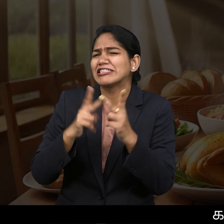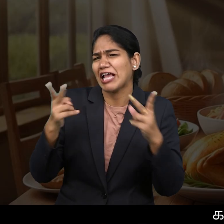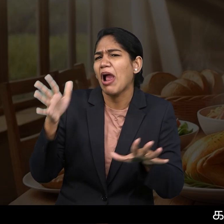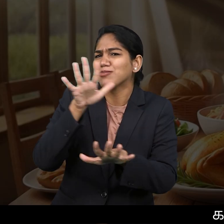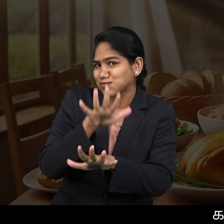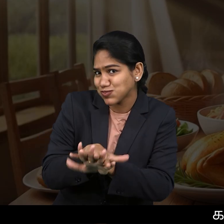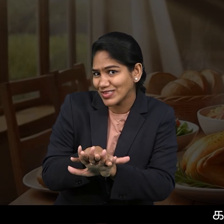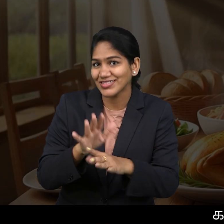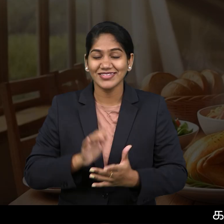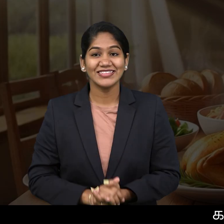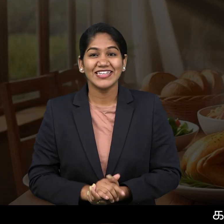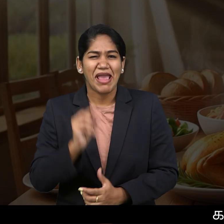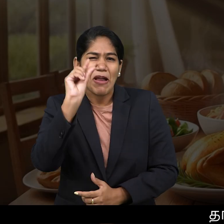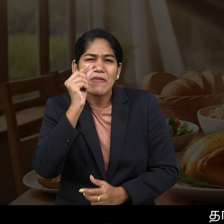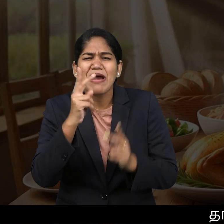காய்கறிகள்,